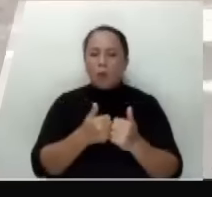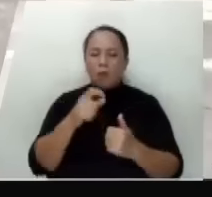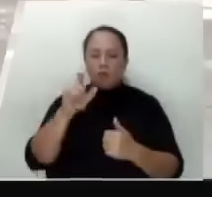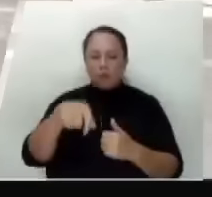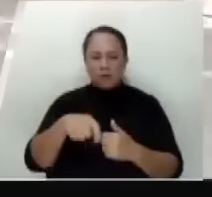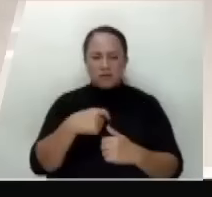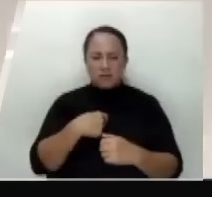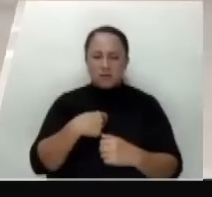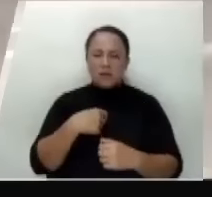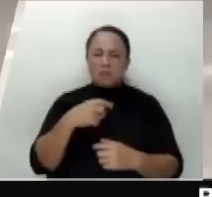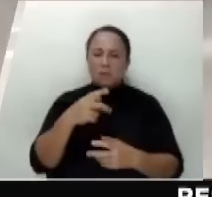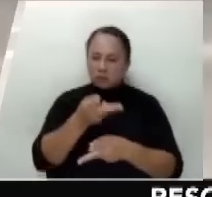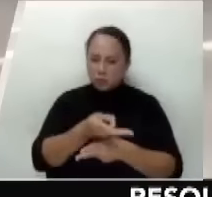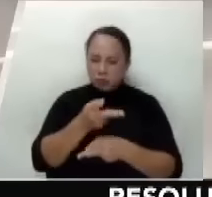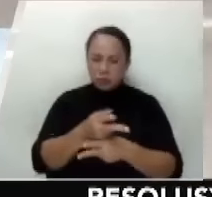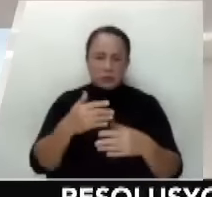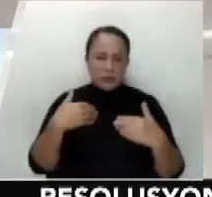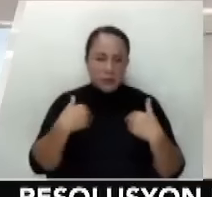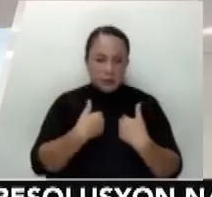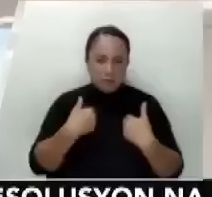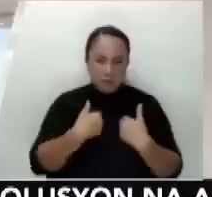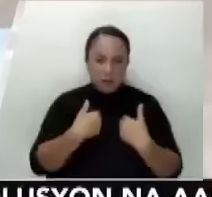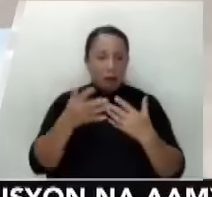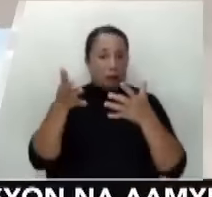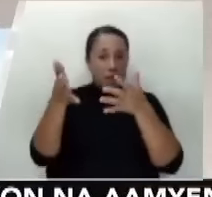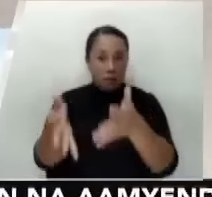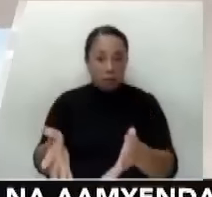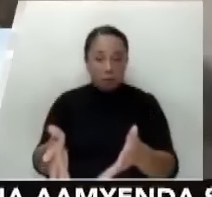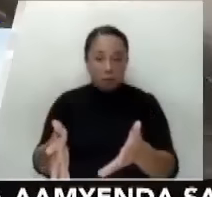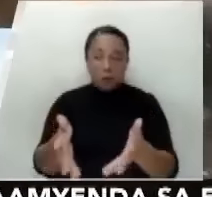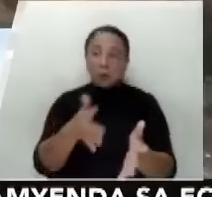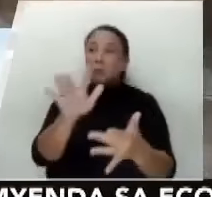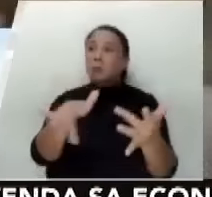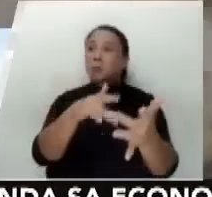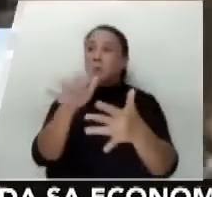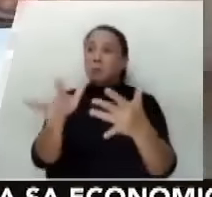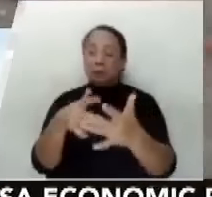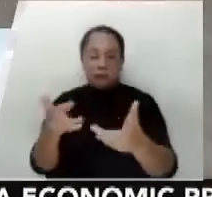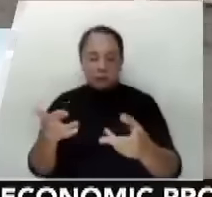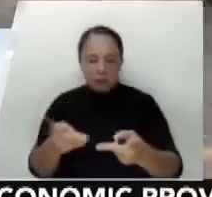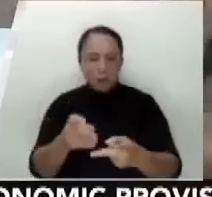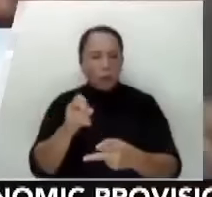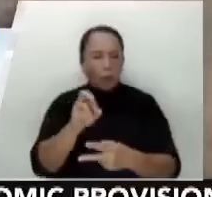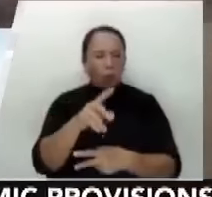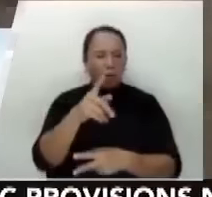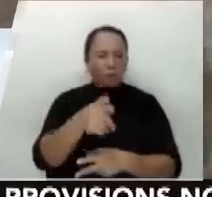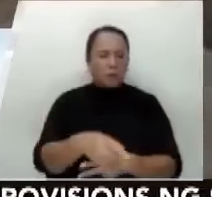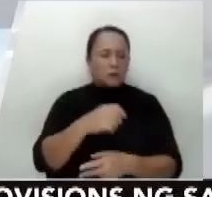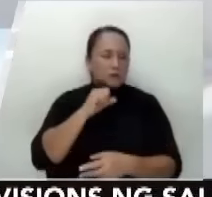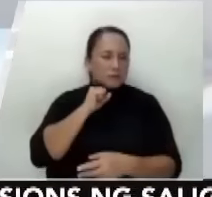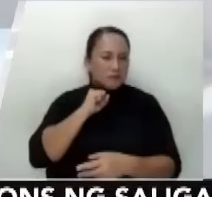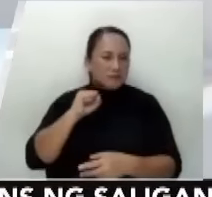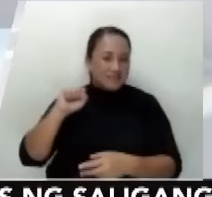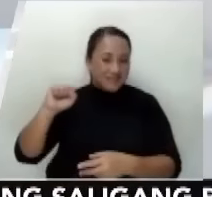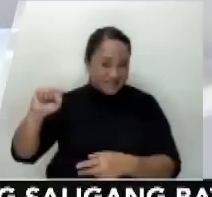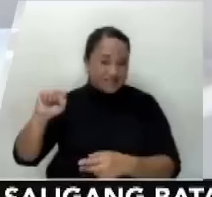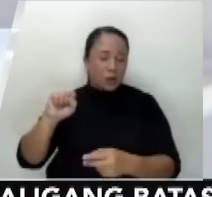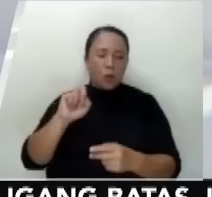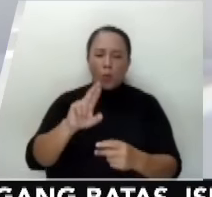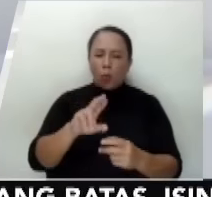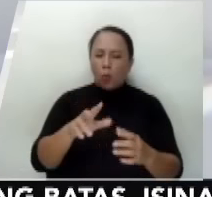pangangalaga sa aso? Hinahayaan lamang ba silang malaya sa kanilang lugar? O dapat bang tinatali o kinukulong. Sa batas